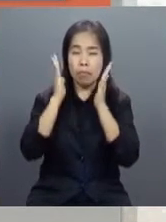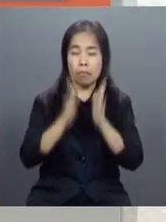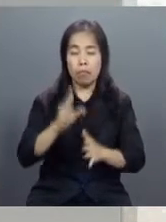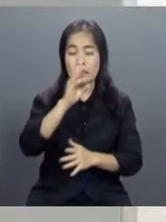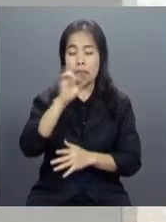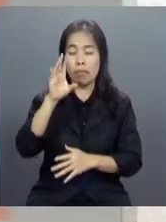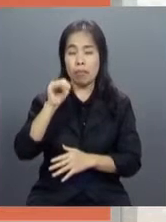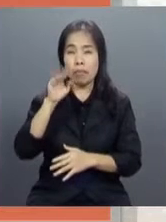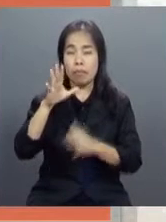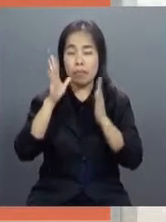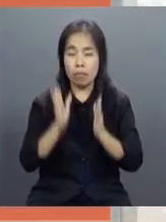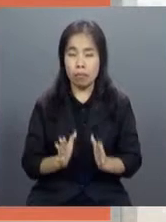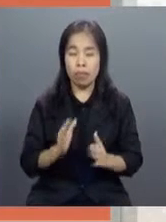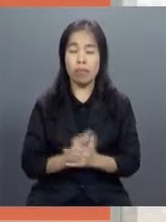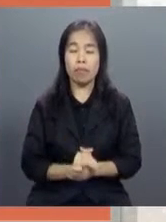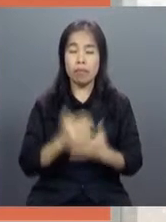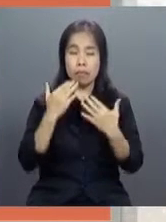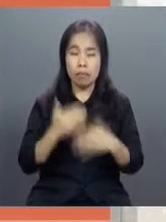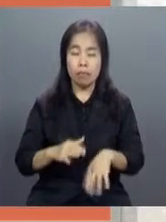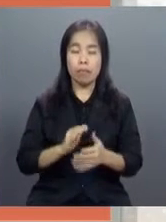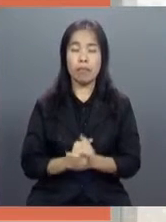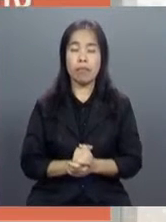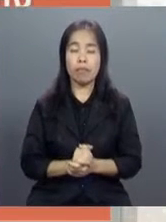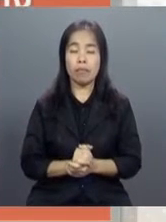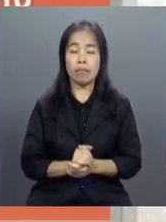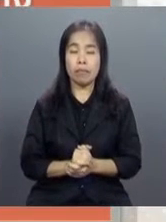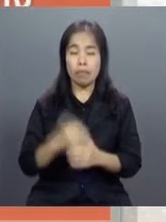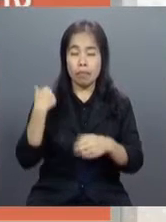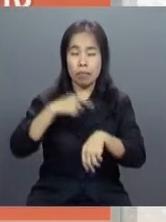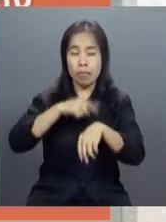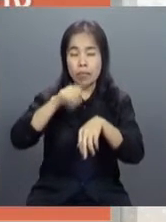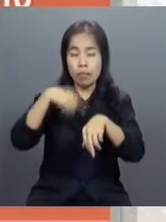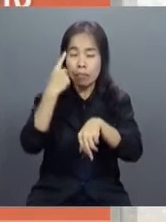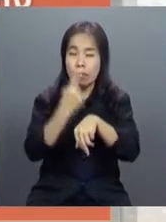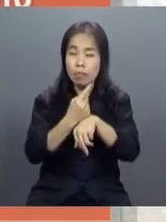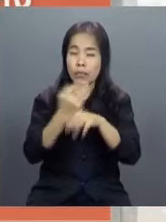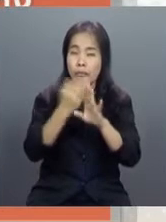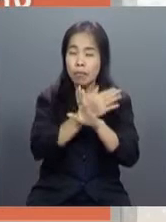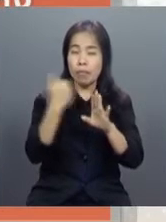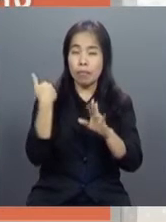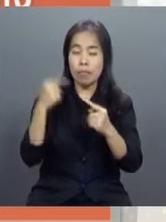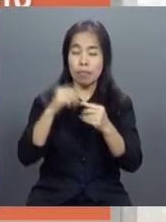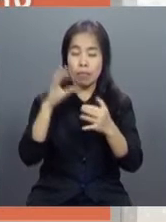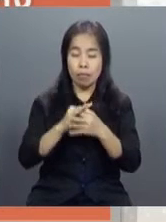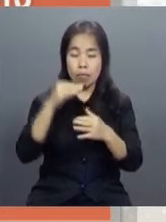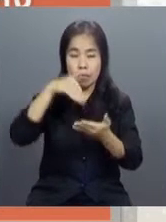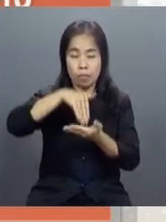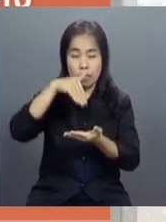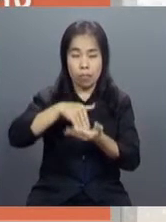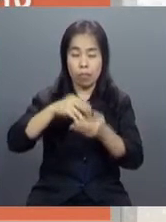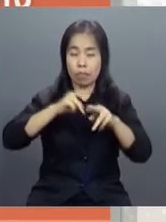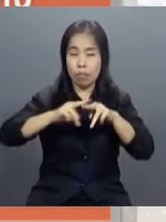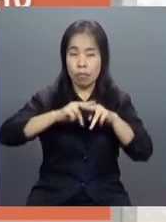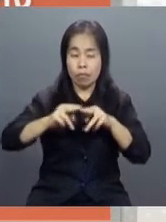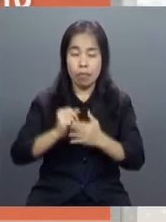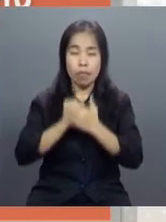คนต่อมาเมื่อเวลา 1ชั่วโมงที่ผ่านมานะคะศูนย์ควบคุมการเดินรถไฟก็ได้มีการส่งขบวนรถไฟเสริมไป